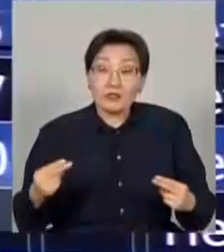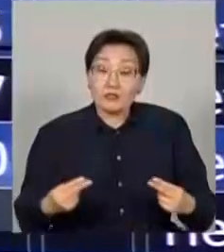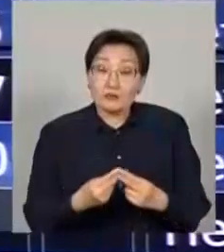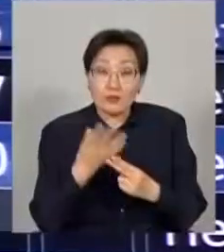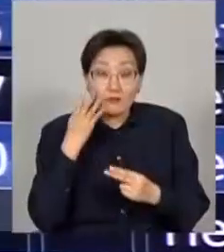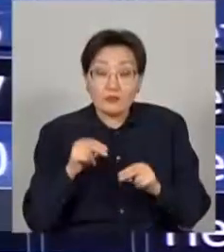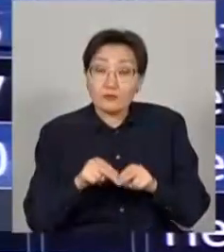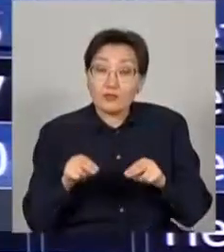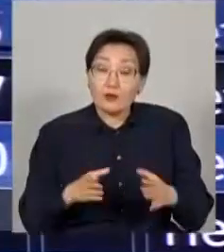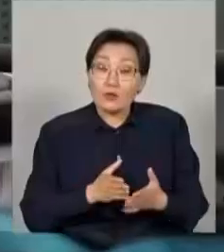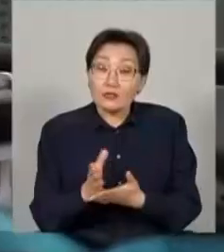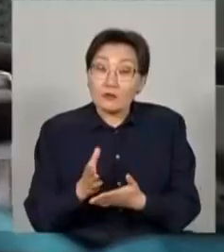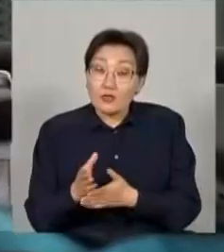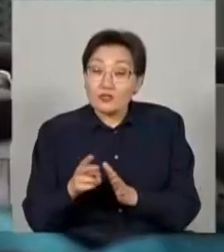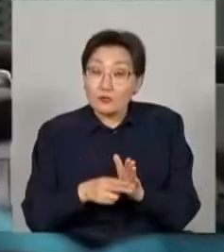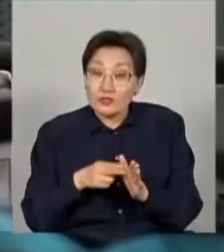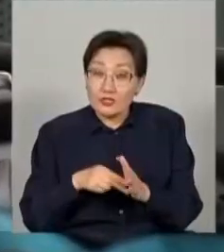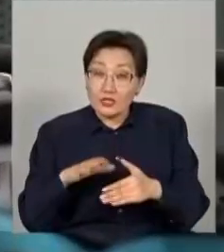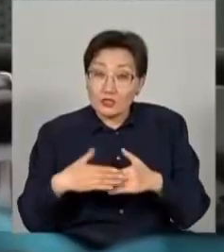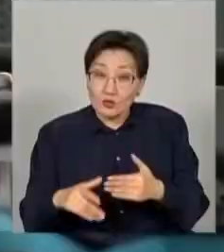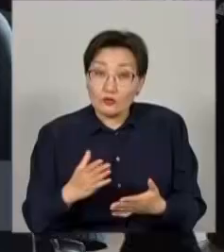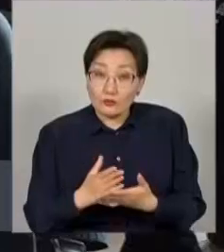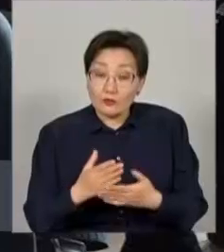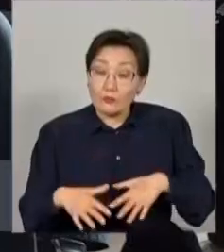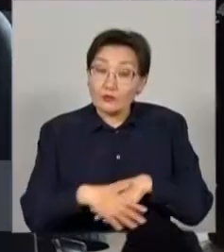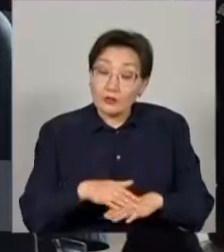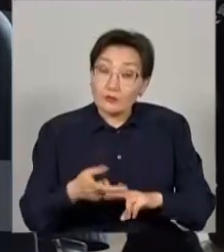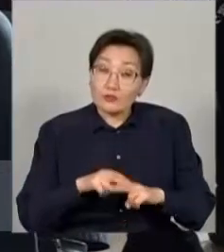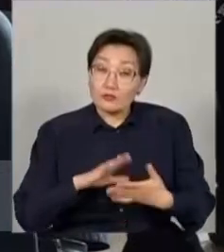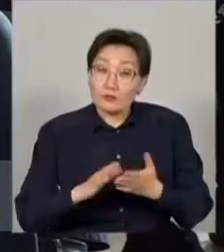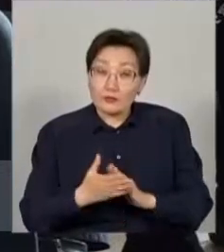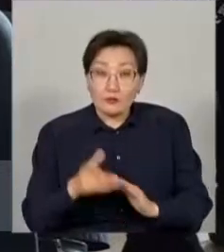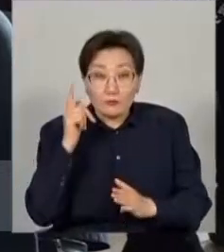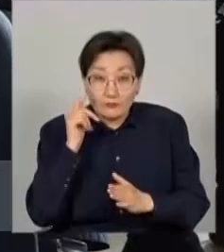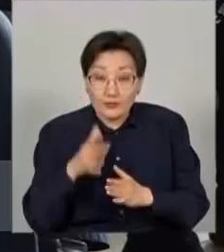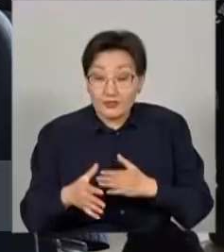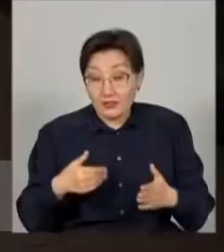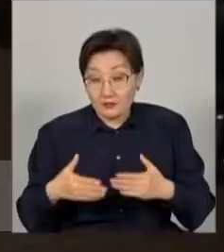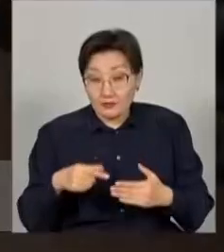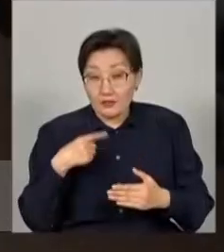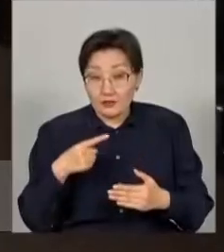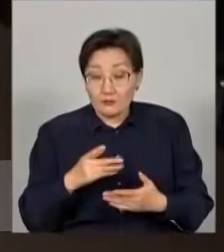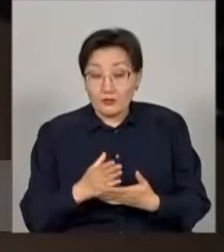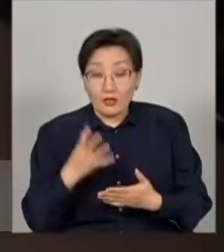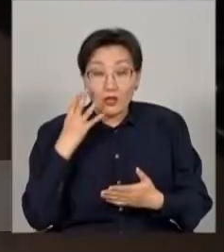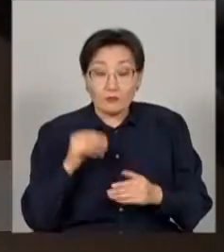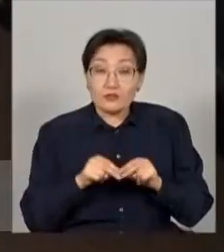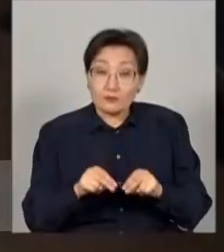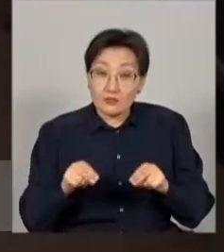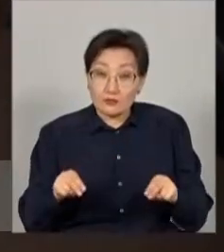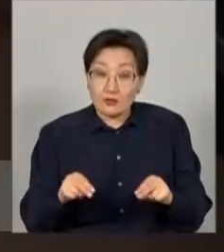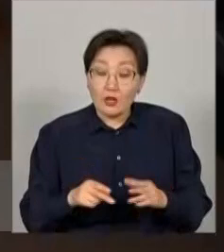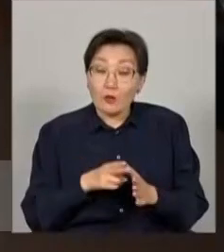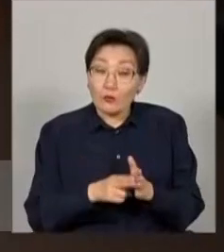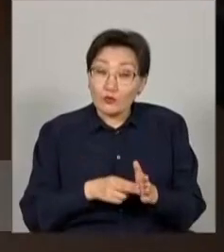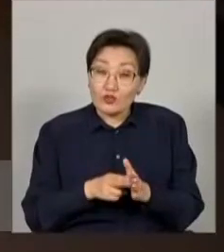Алматы Петропавл бағытындағы поездарда кешігу байқалады. Ал халық бұл жағдайға түсіністікпен қарайтындарын айтады. Алматы Петропавл